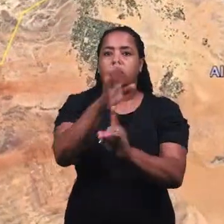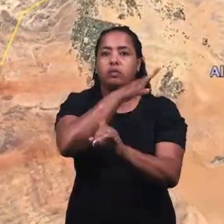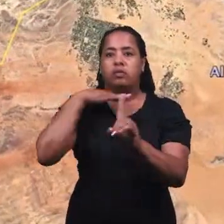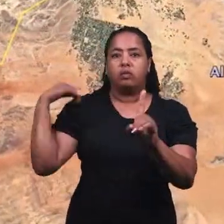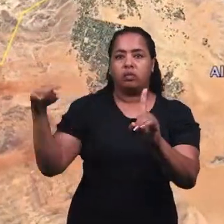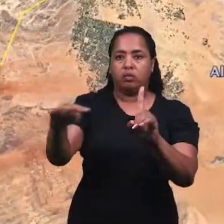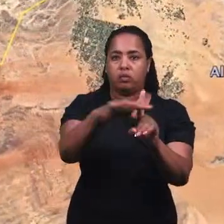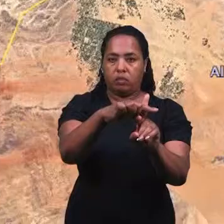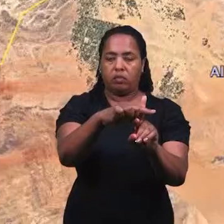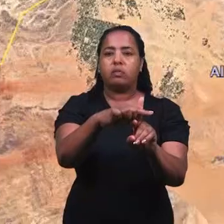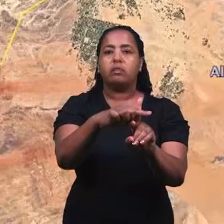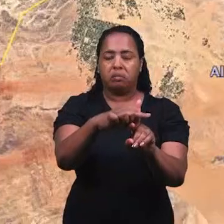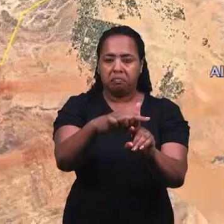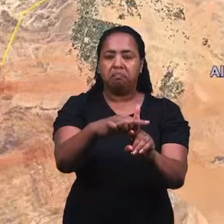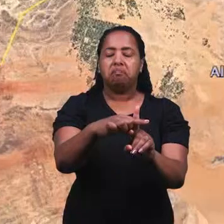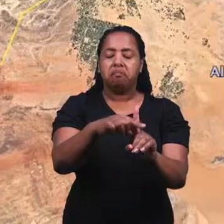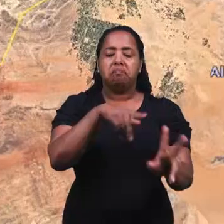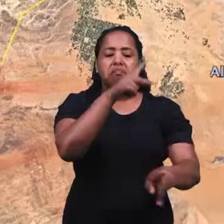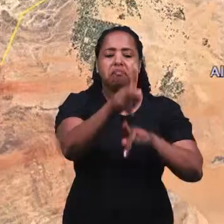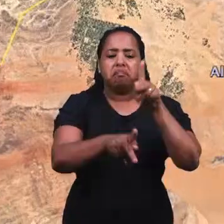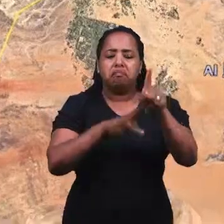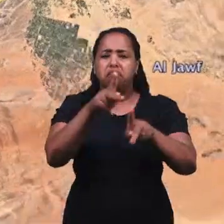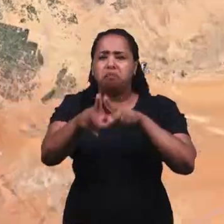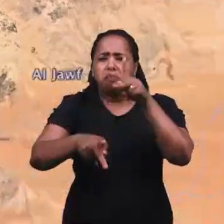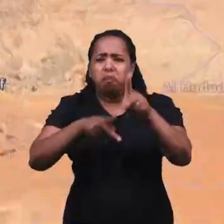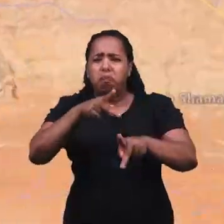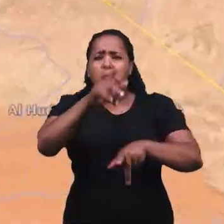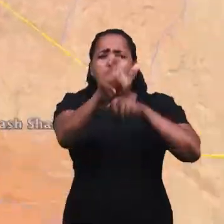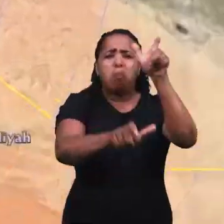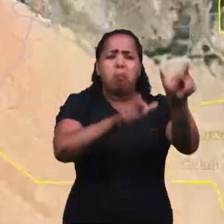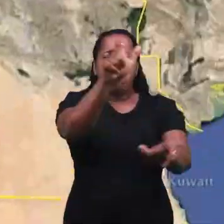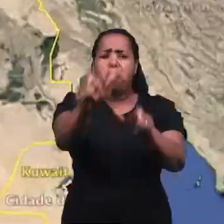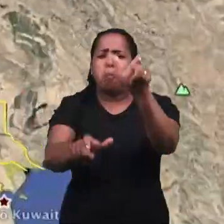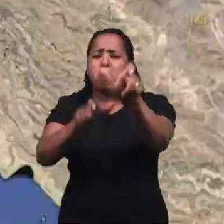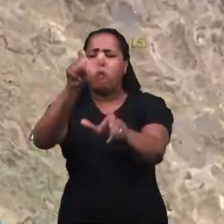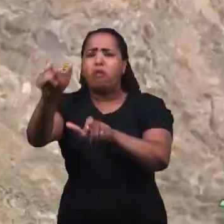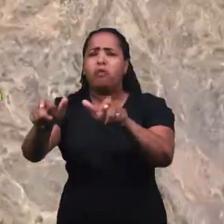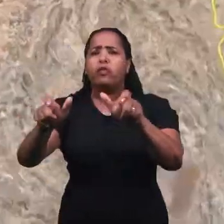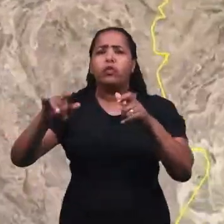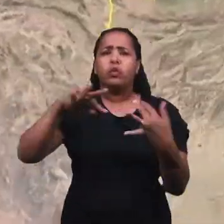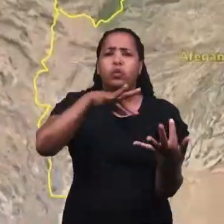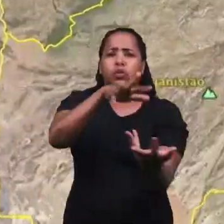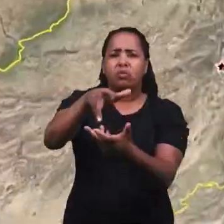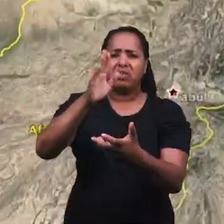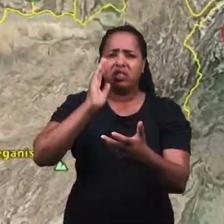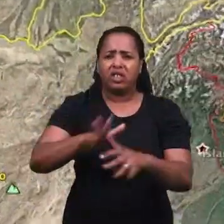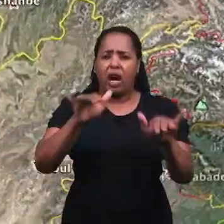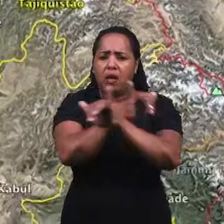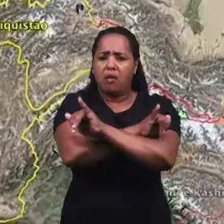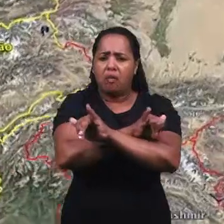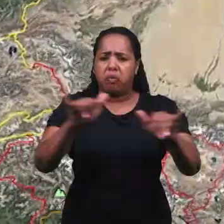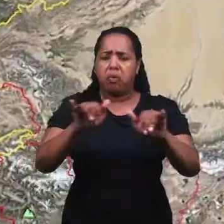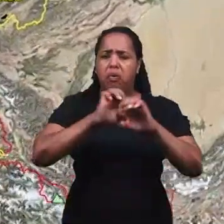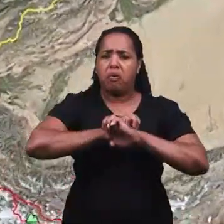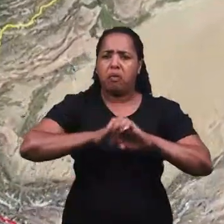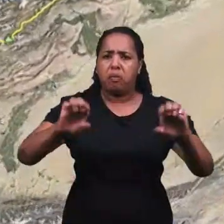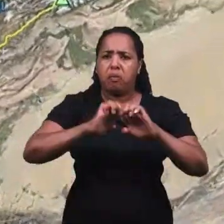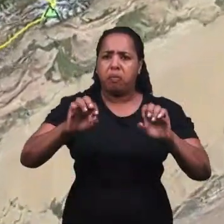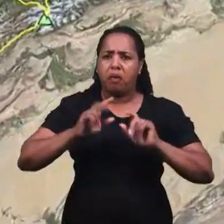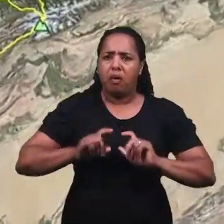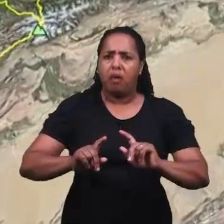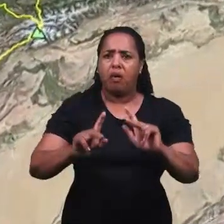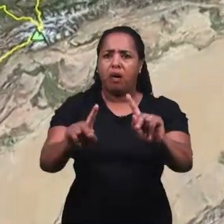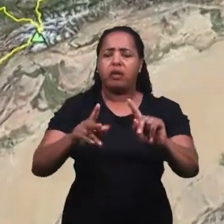la veille de sa mort à la croix du Calvaire. Des personnes de toutes les parties du monde sont touchées par